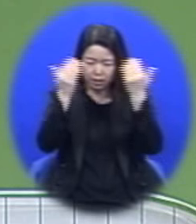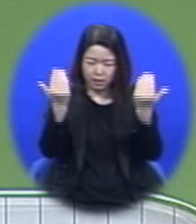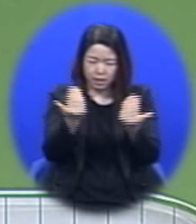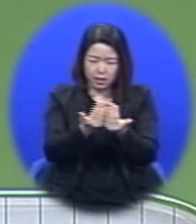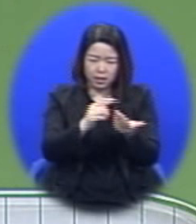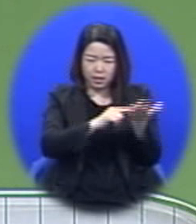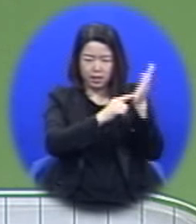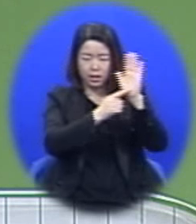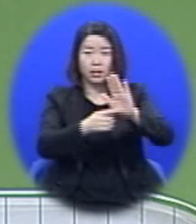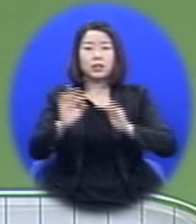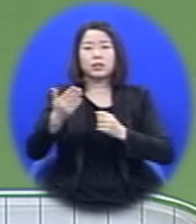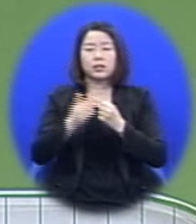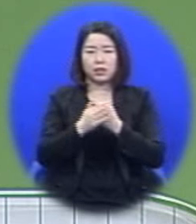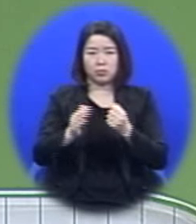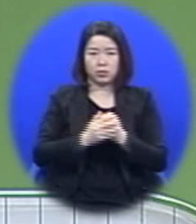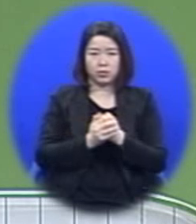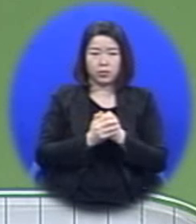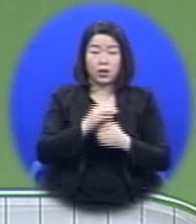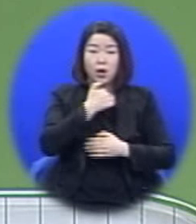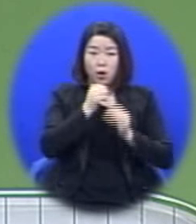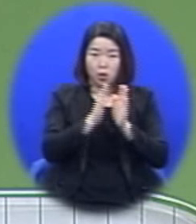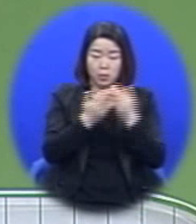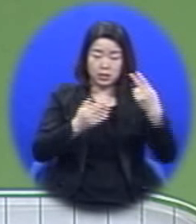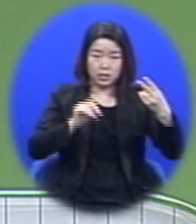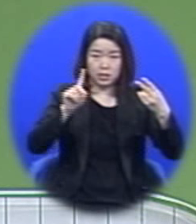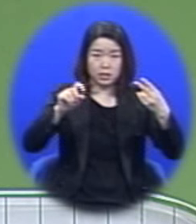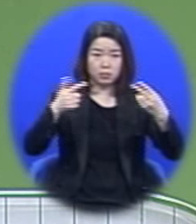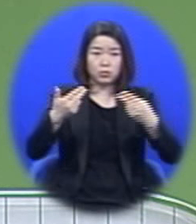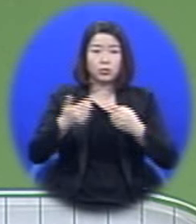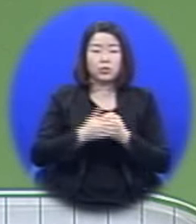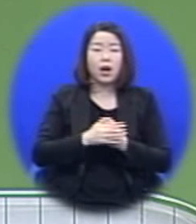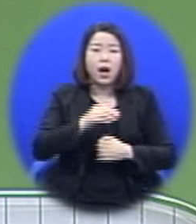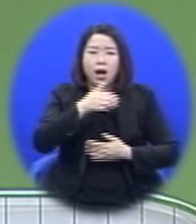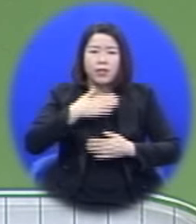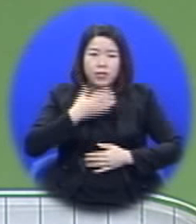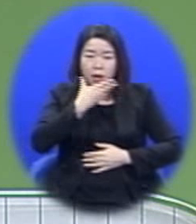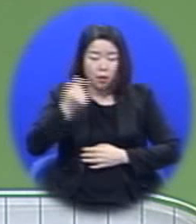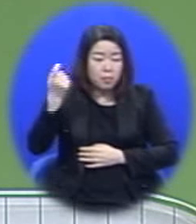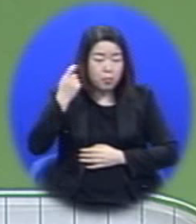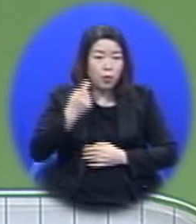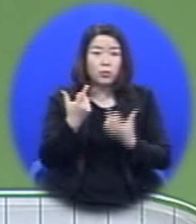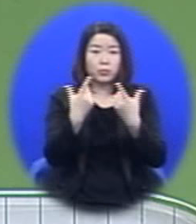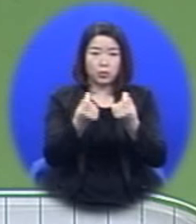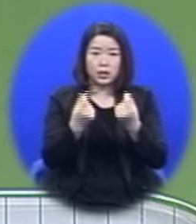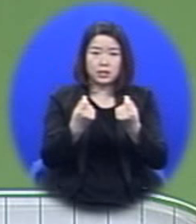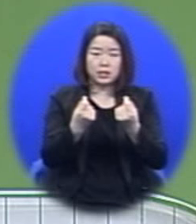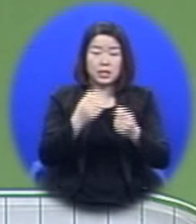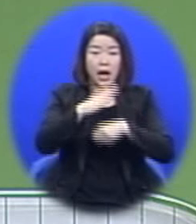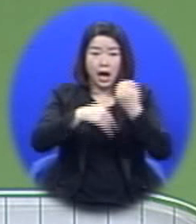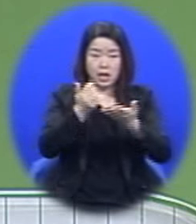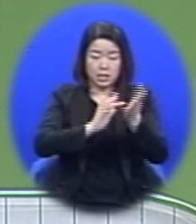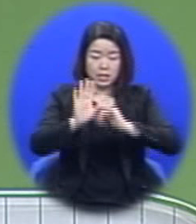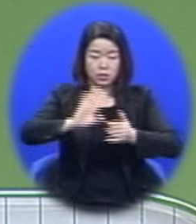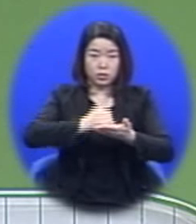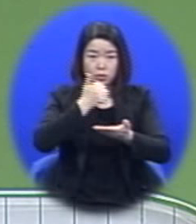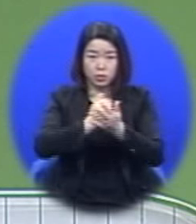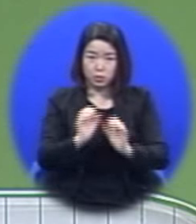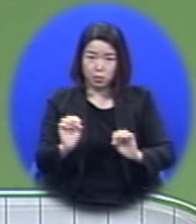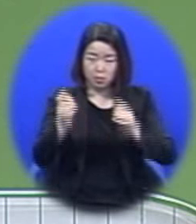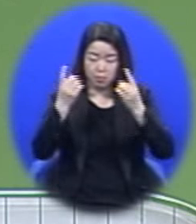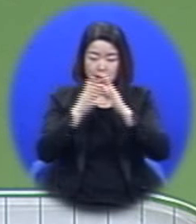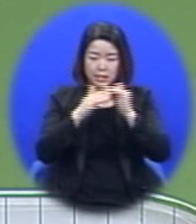2장 16절에 곧 내 복음의 이른바와 같이 하나님이 예수 그리스도로 말미암아